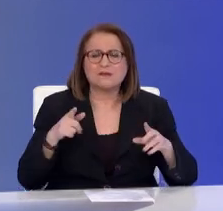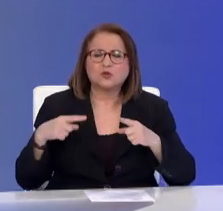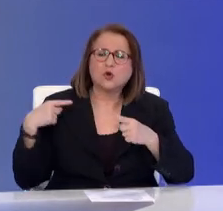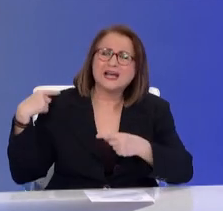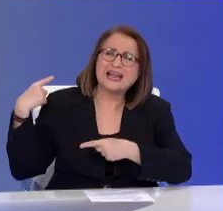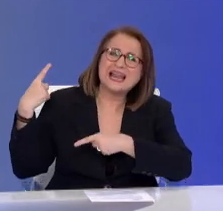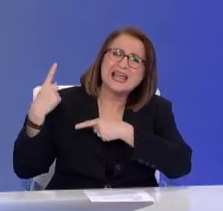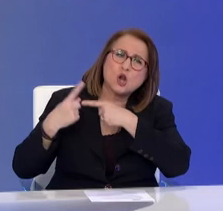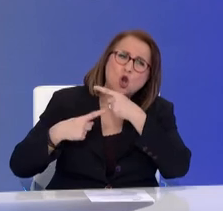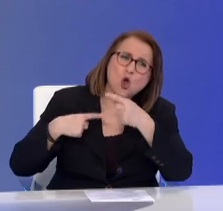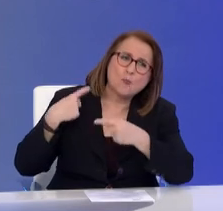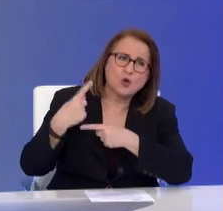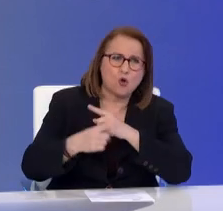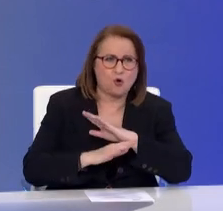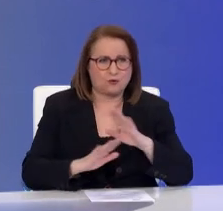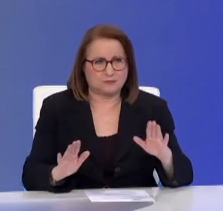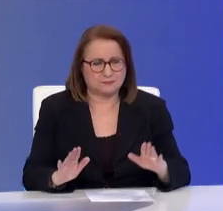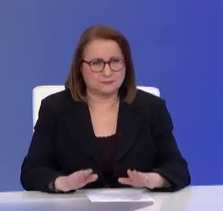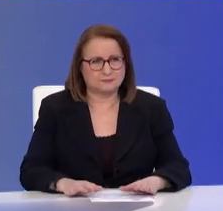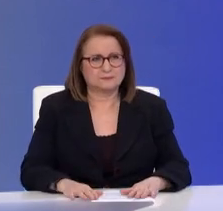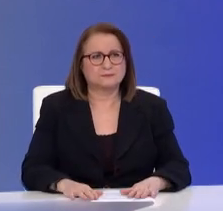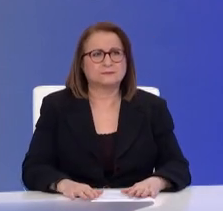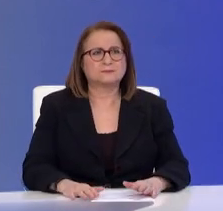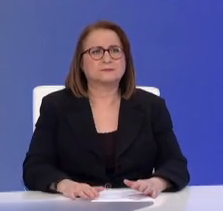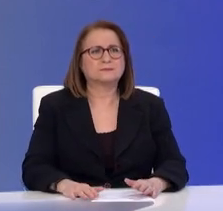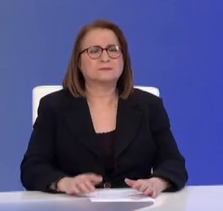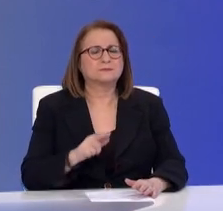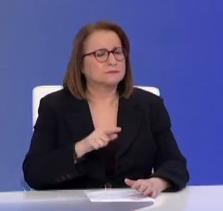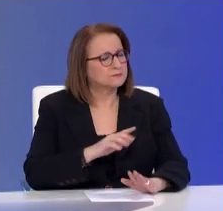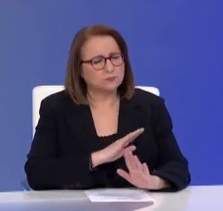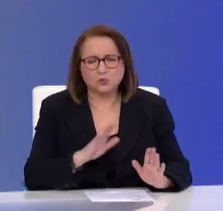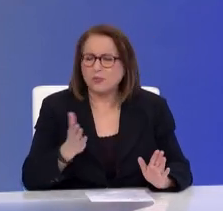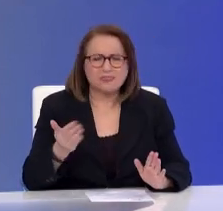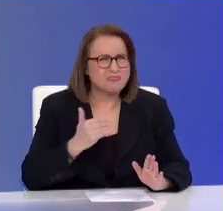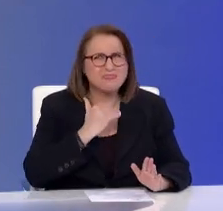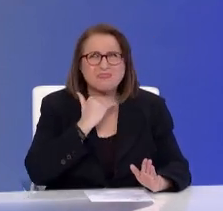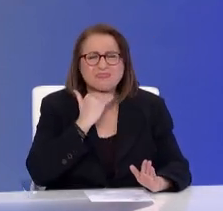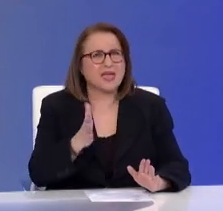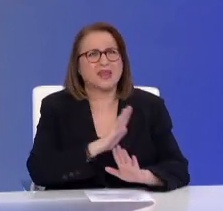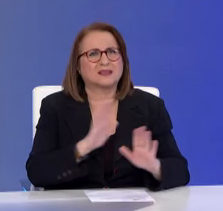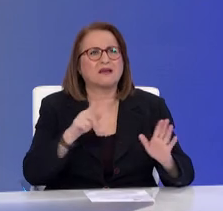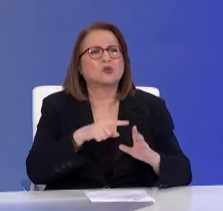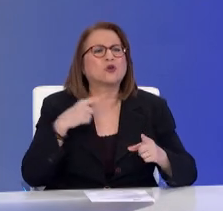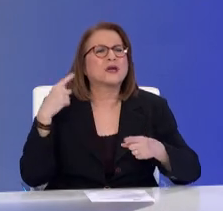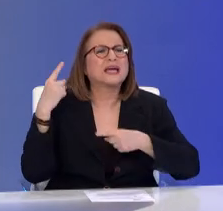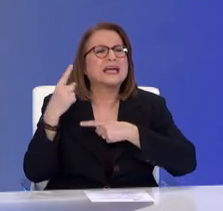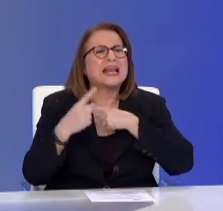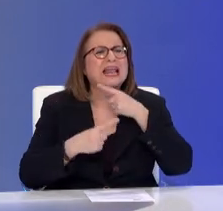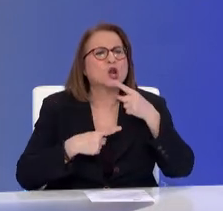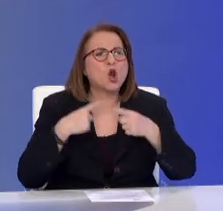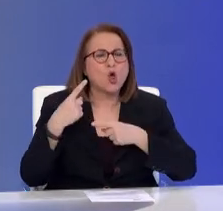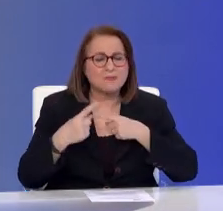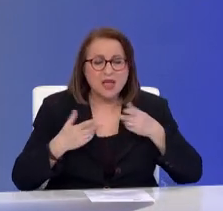κληρονομιά, η οποία είναι αξεπέραστη και νομίζω ότι